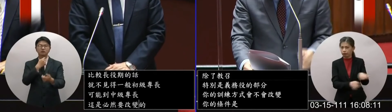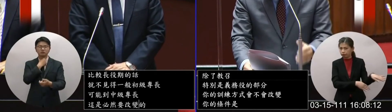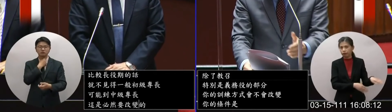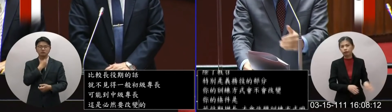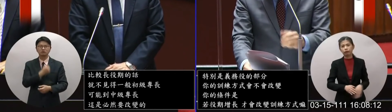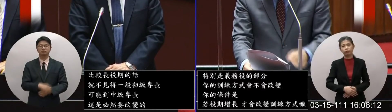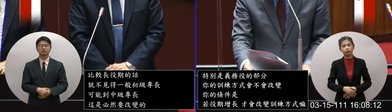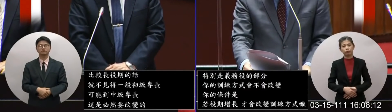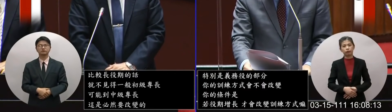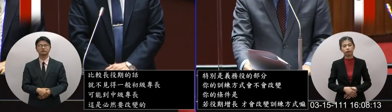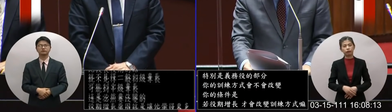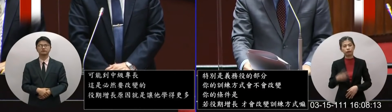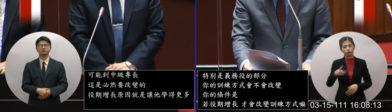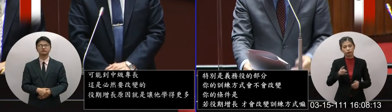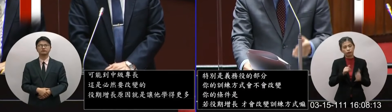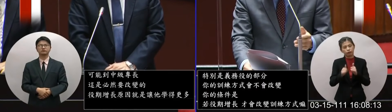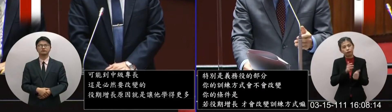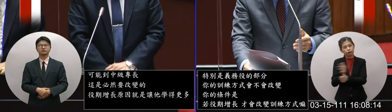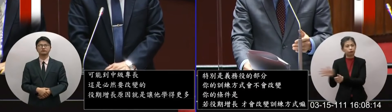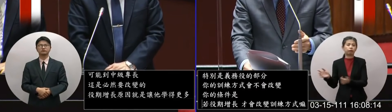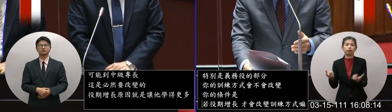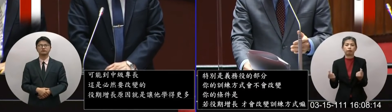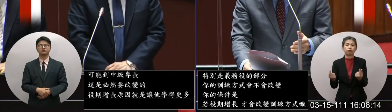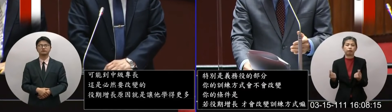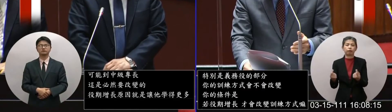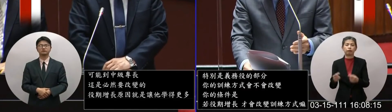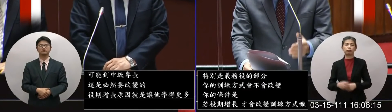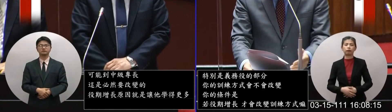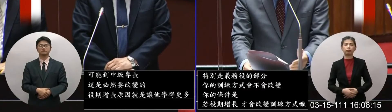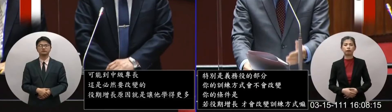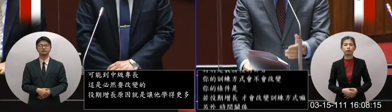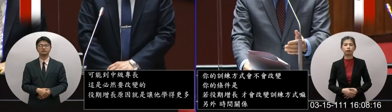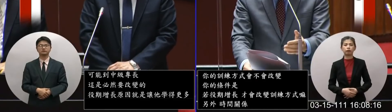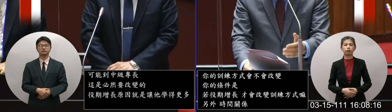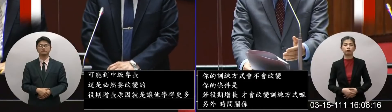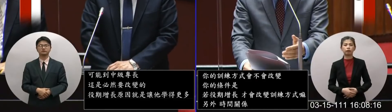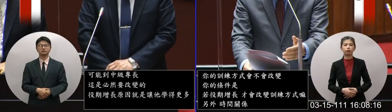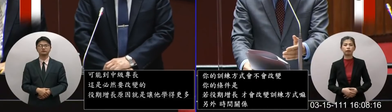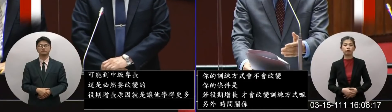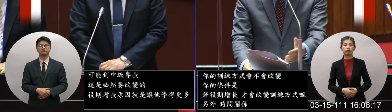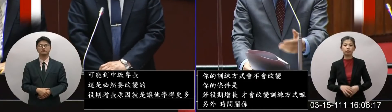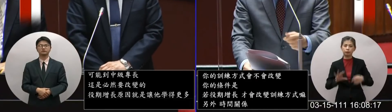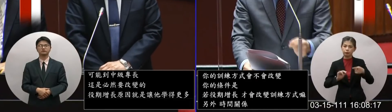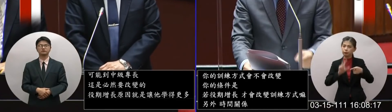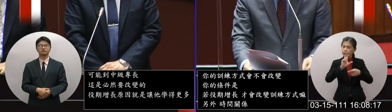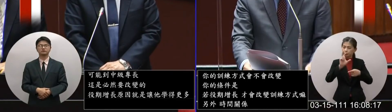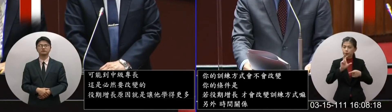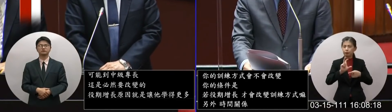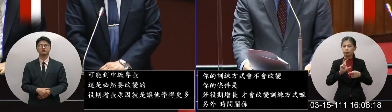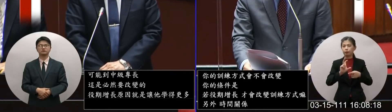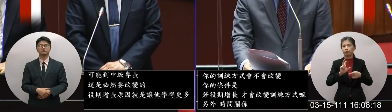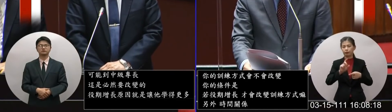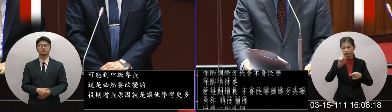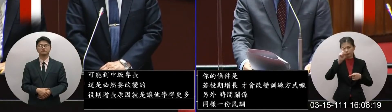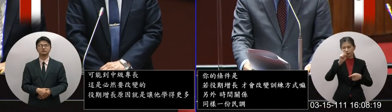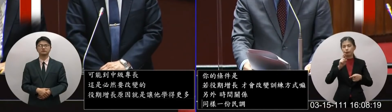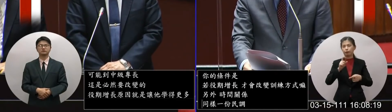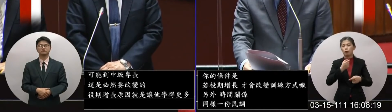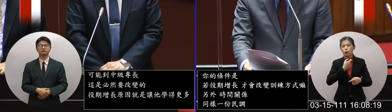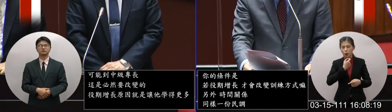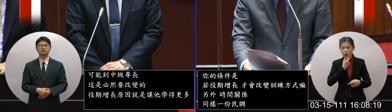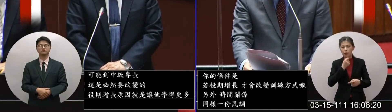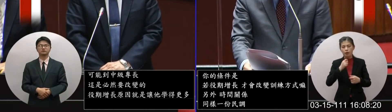啊，同样一份民调，他说，虽然七成的人愿意为保卫家园而